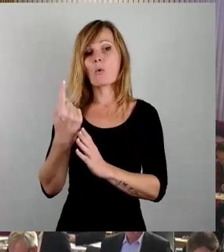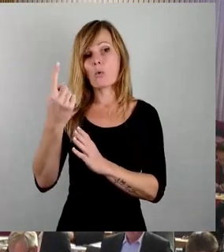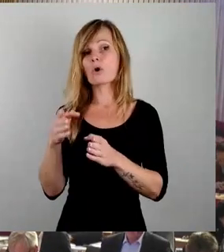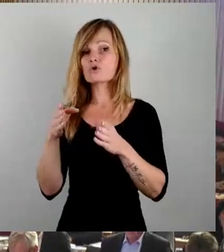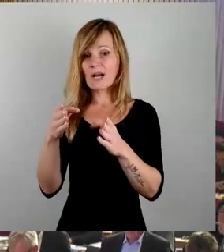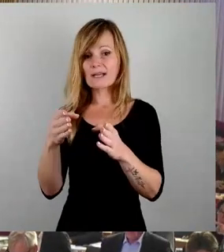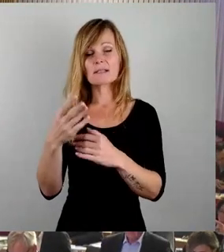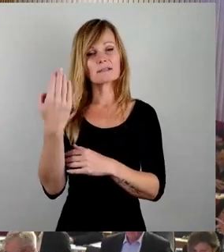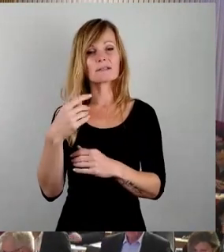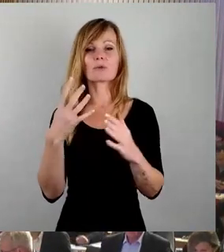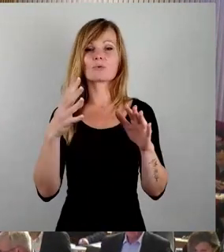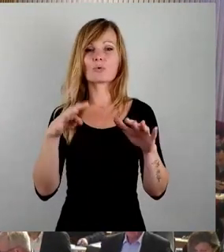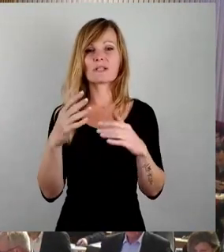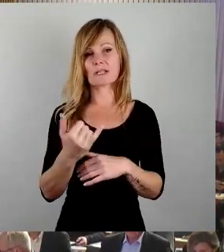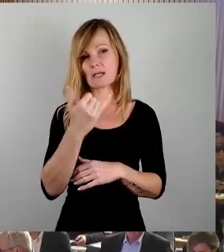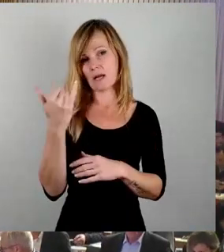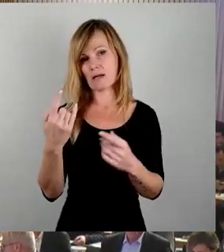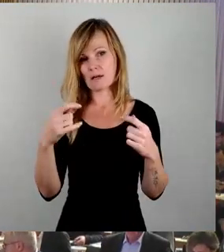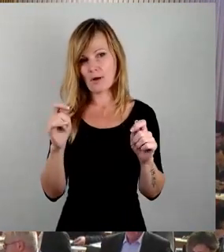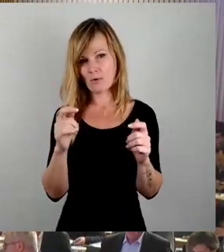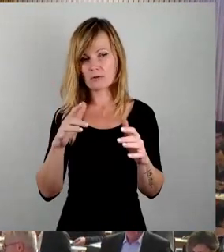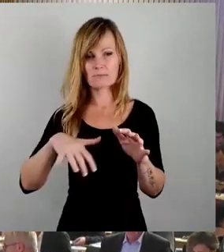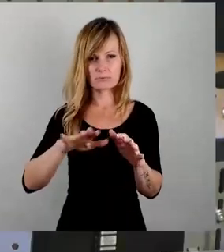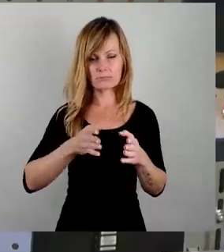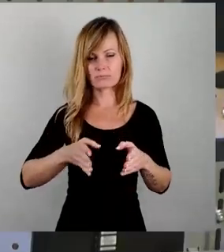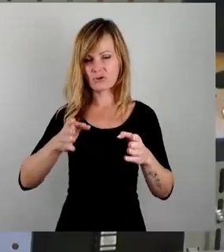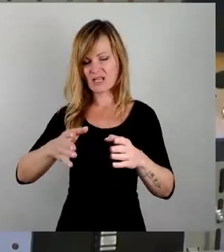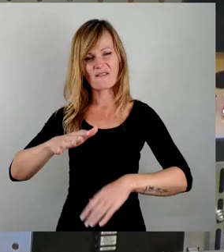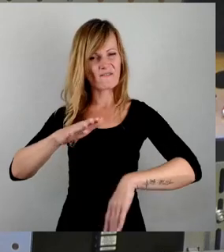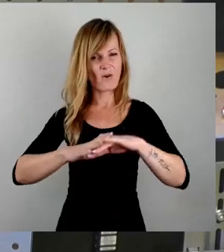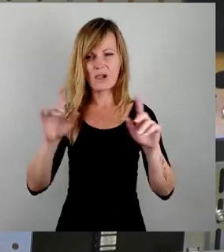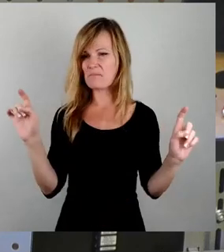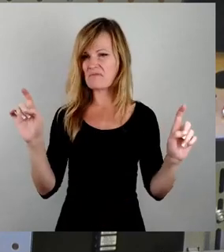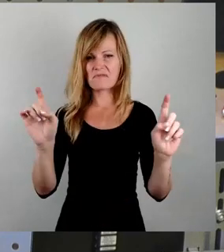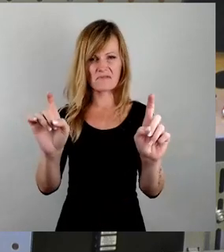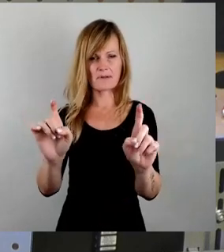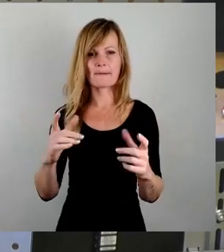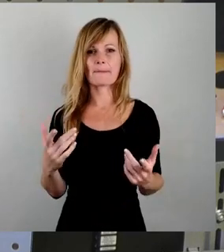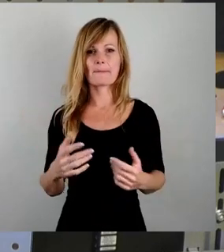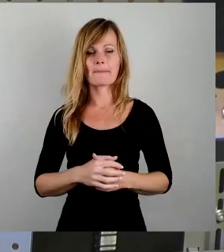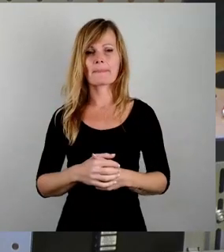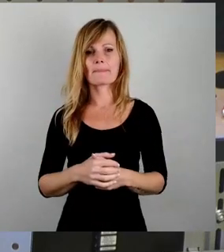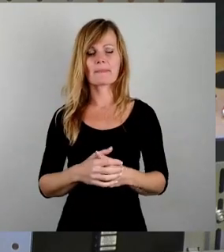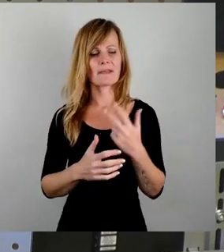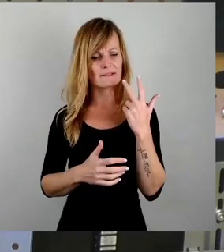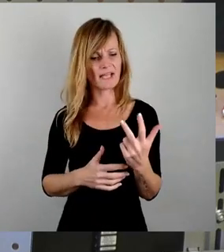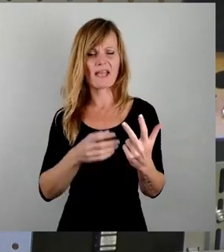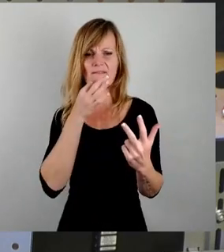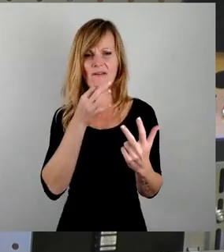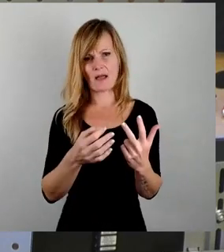90er Jahren. Die ist jetzt mittlerweile komplett zugeschmiert. Und da stellen sich jetzt für mich drei Fragen. Die erste Frage